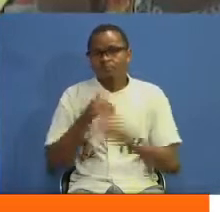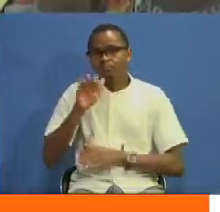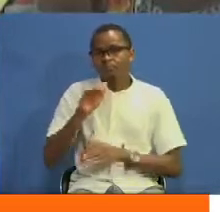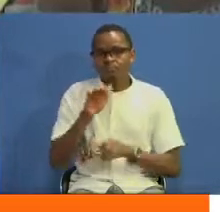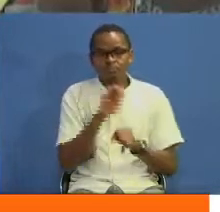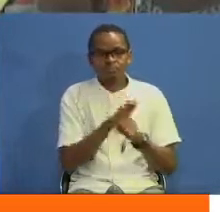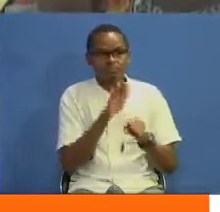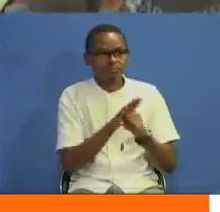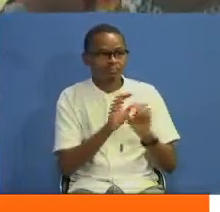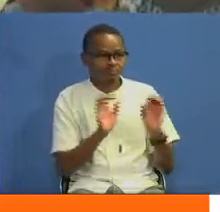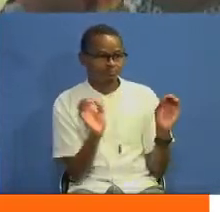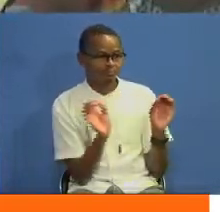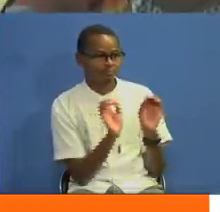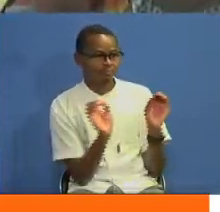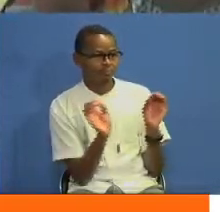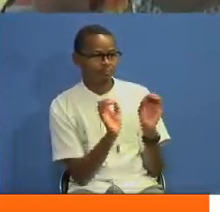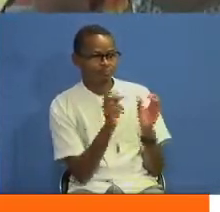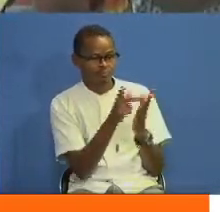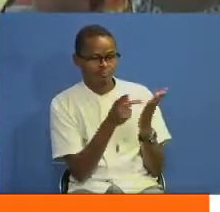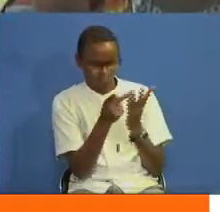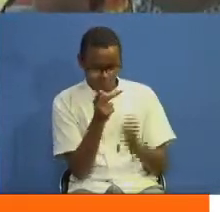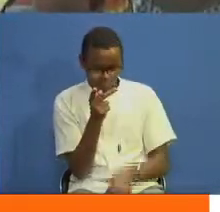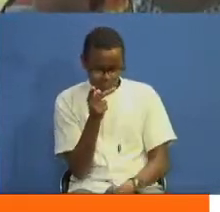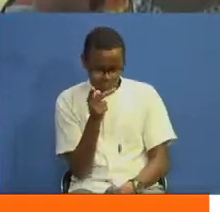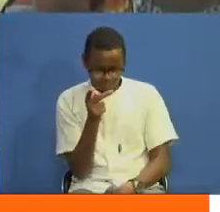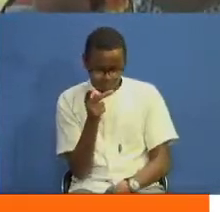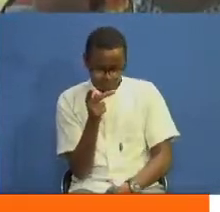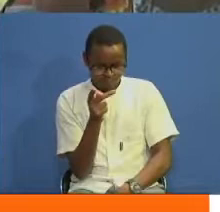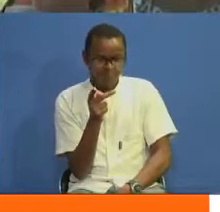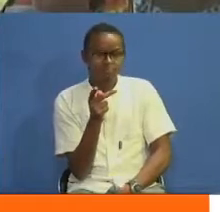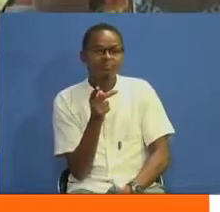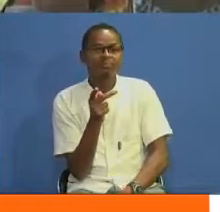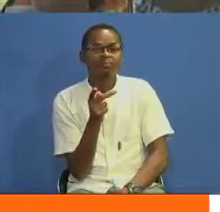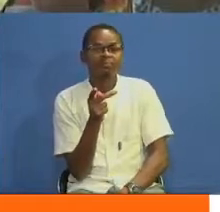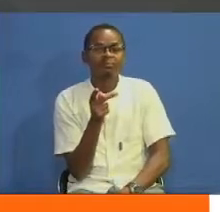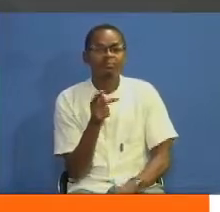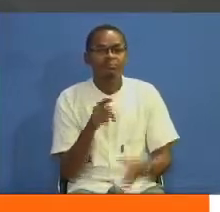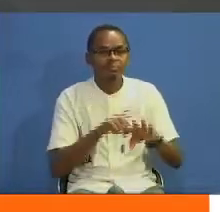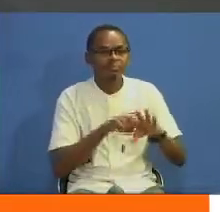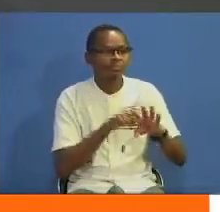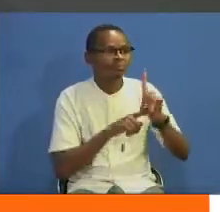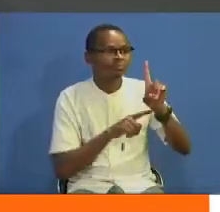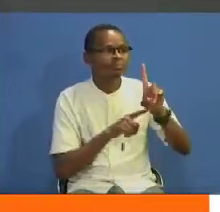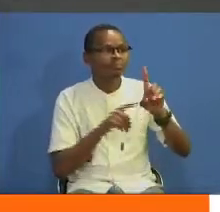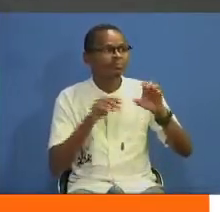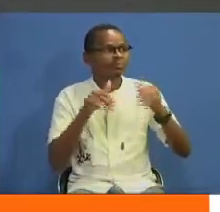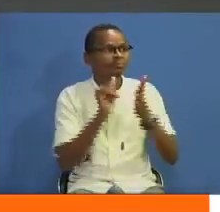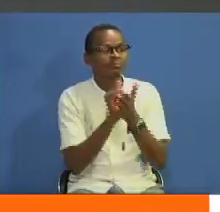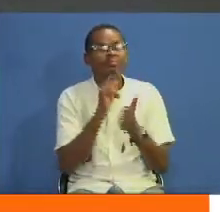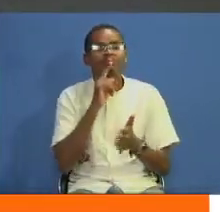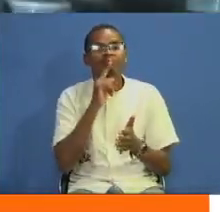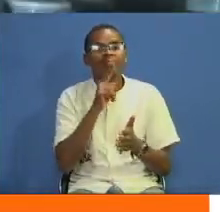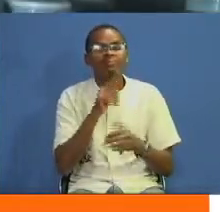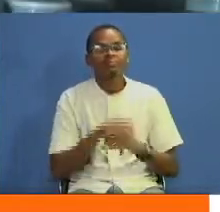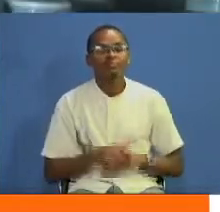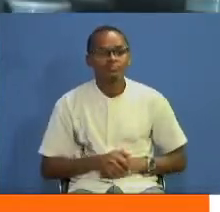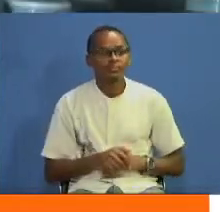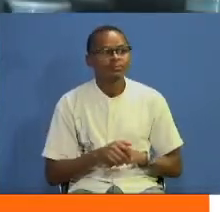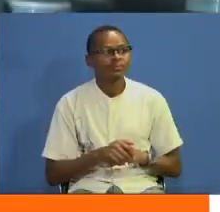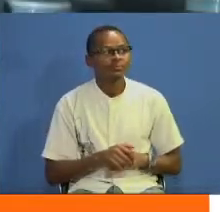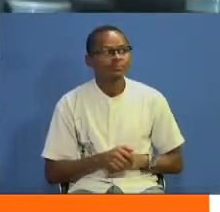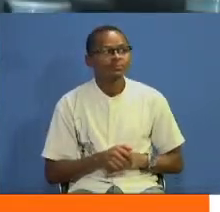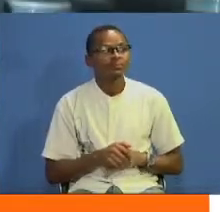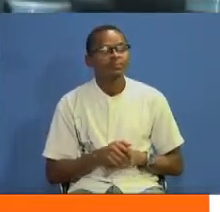kadhaa hawajutii kujitoa katika mradi huo. Marie Michelle Bajeli, mmoja wa kulima, anaelezea. Les